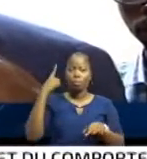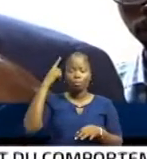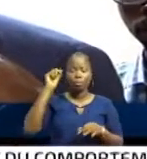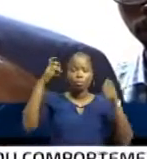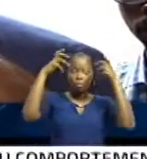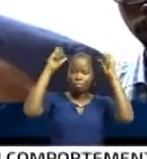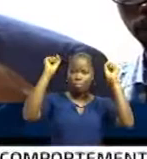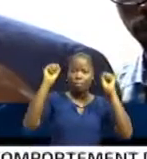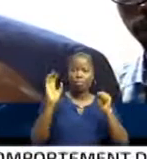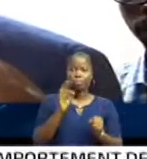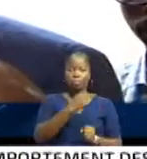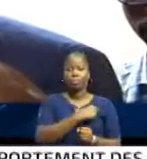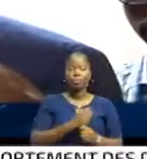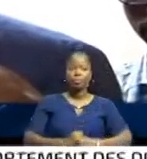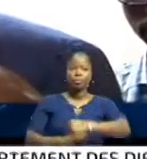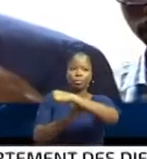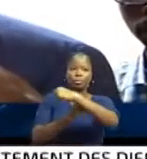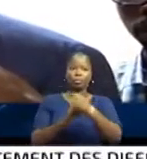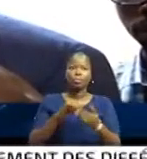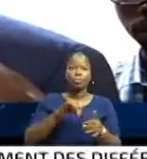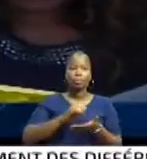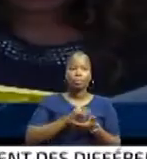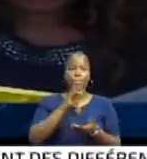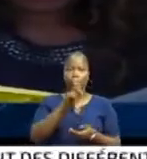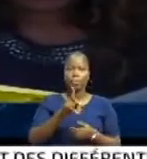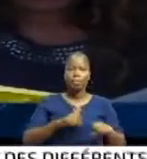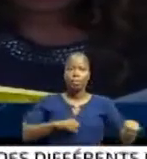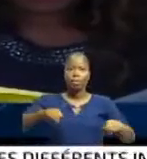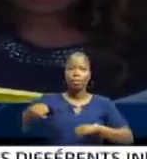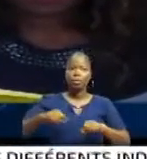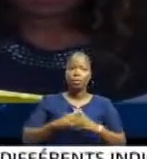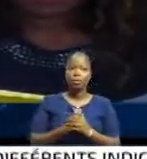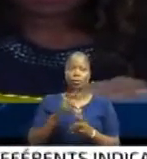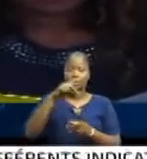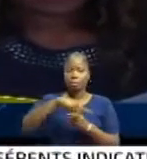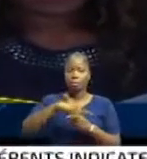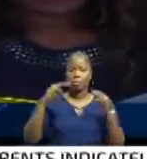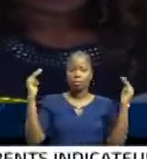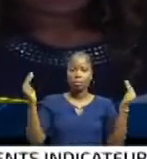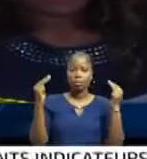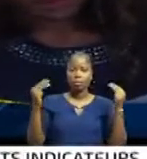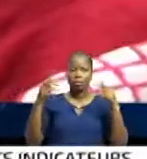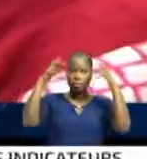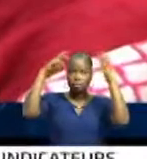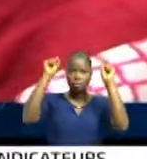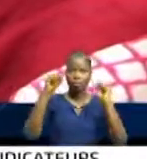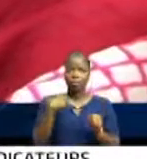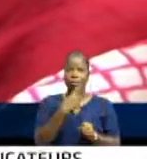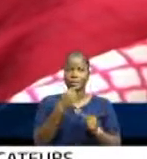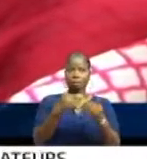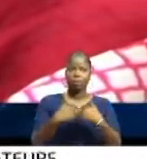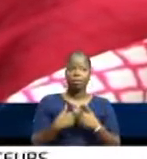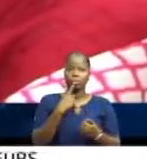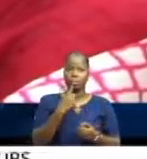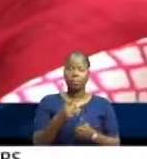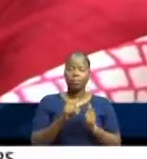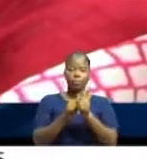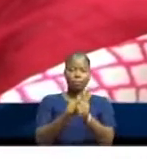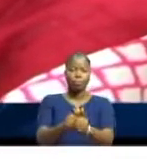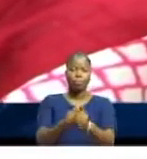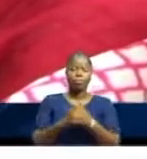le président la soutenir ses activités c'est un monsieur qui a dit qu'il est partisan la mouvance présidentielle c'est le monsieur qui a dit qu'il nous accompagne